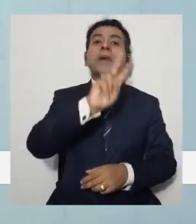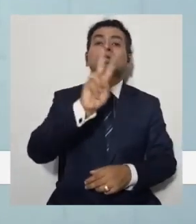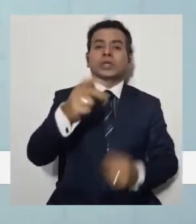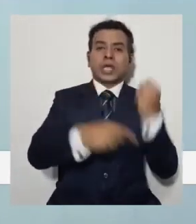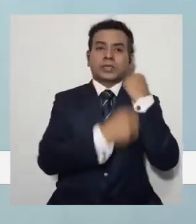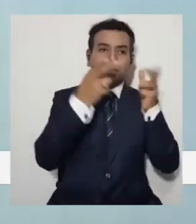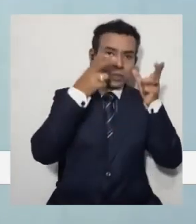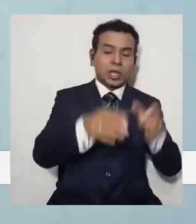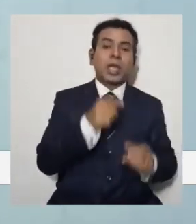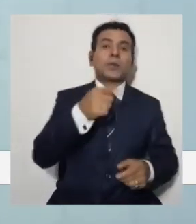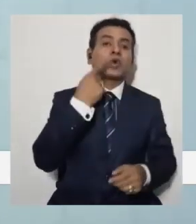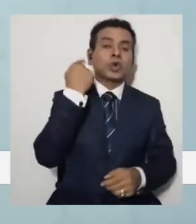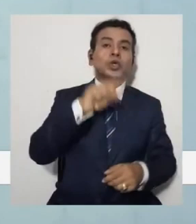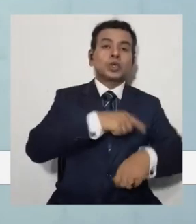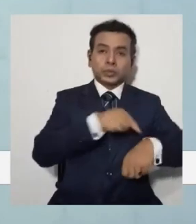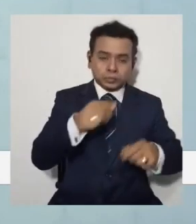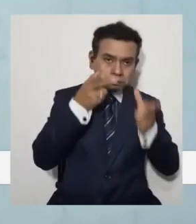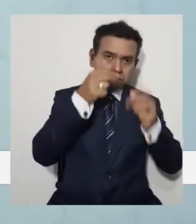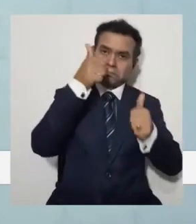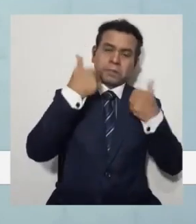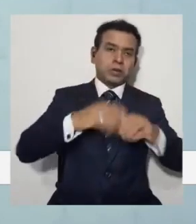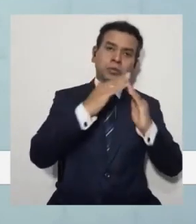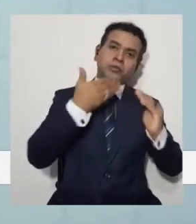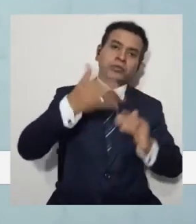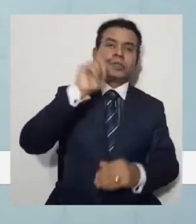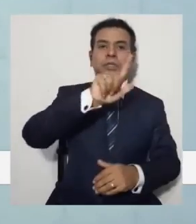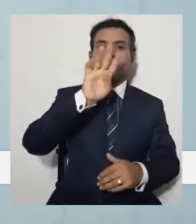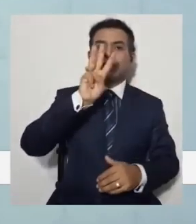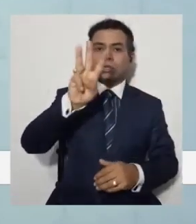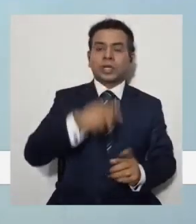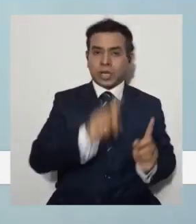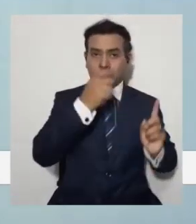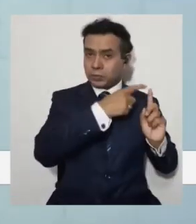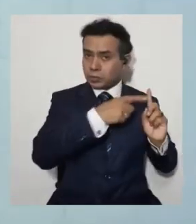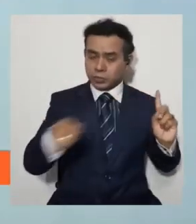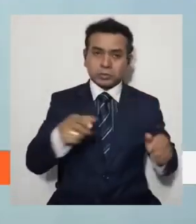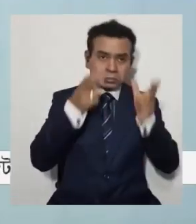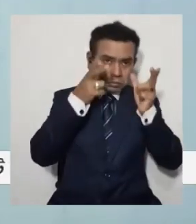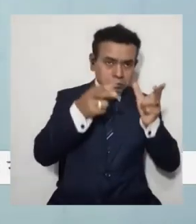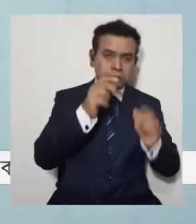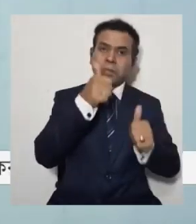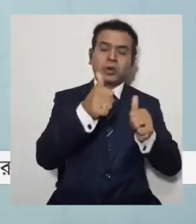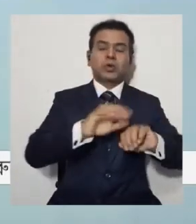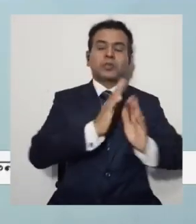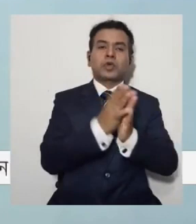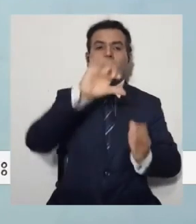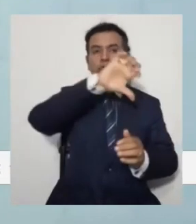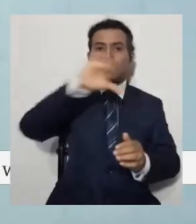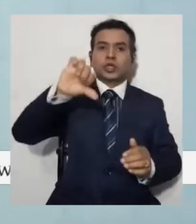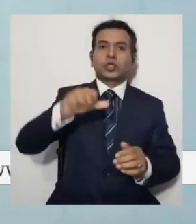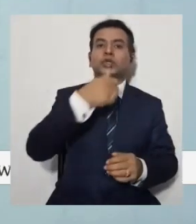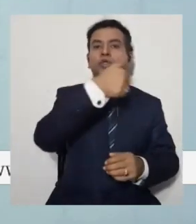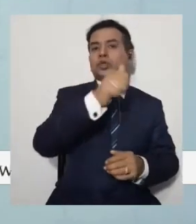পর্যন্ত 964 জন। আমরা আগেও বলেছি, আজকেও বলছি যে সারা বাংলাদেশে মোট আইসোলেশন শয্যা